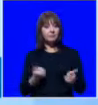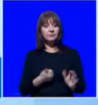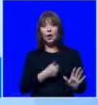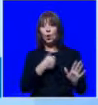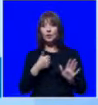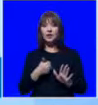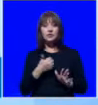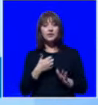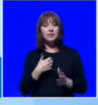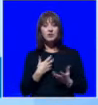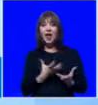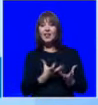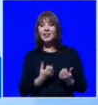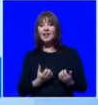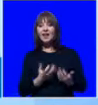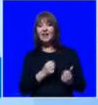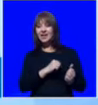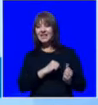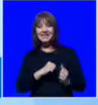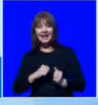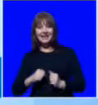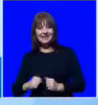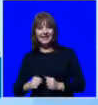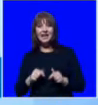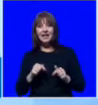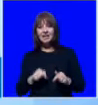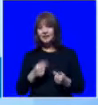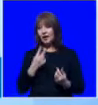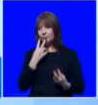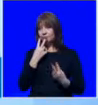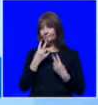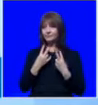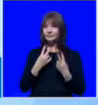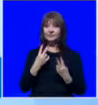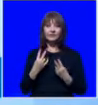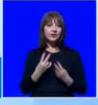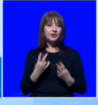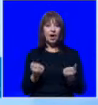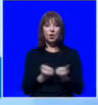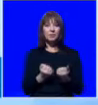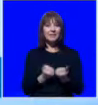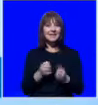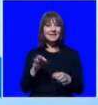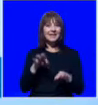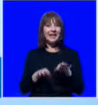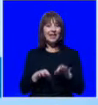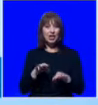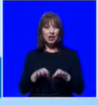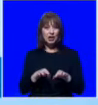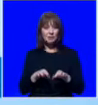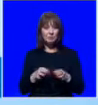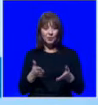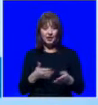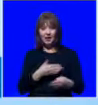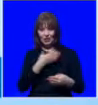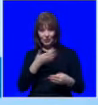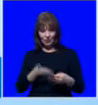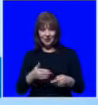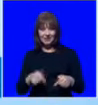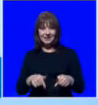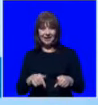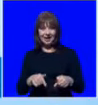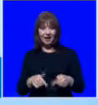имаше наваксване на закъсненията. Сега виждате, че от местните избори насам, било заради емоциите или други причини,